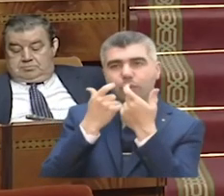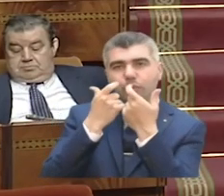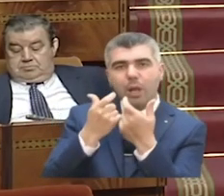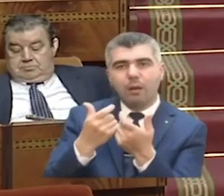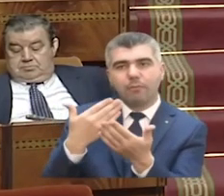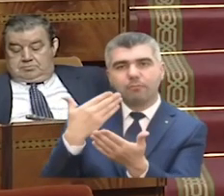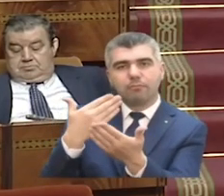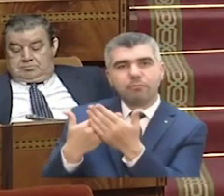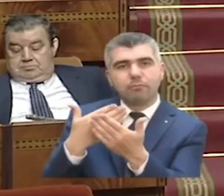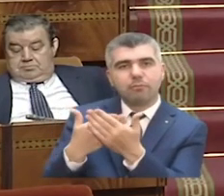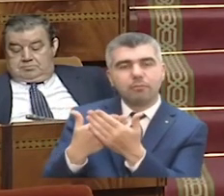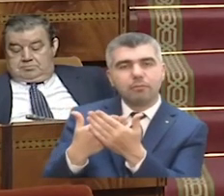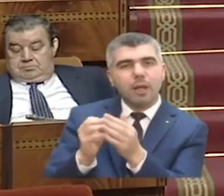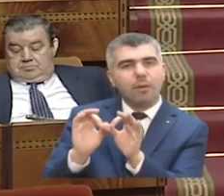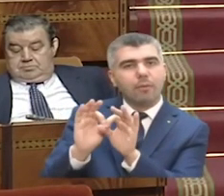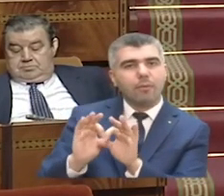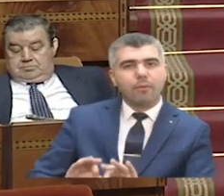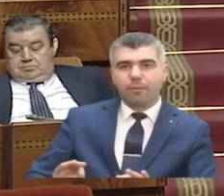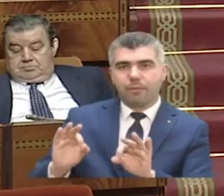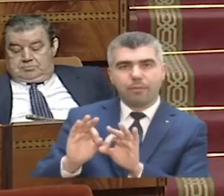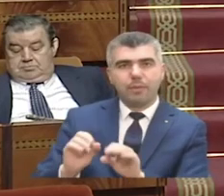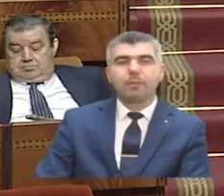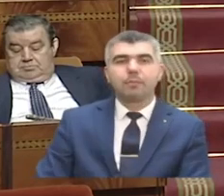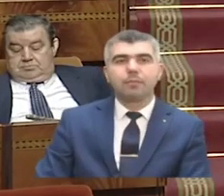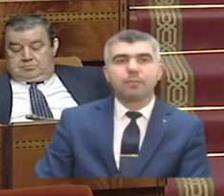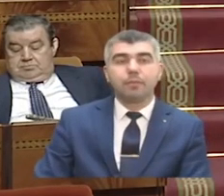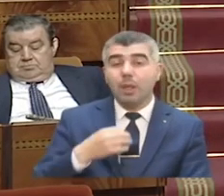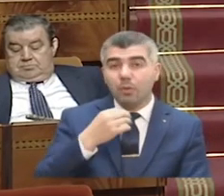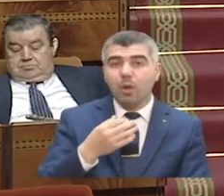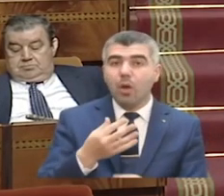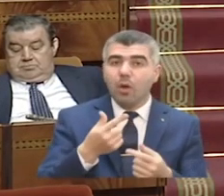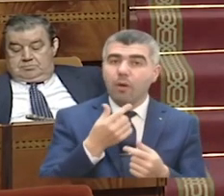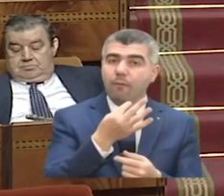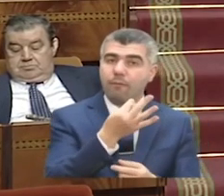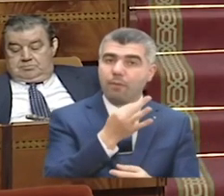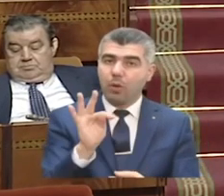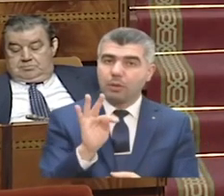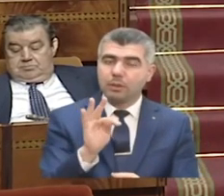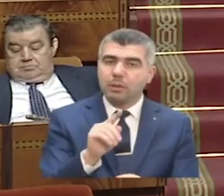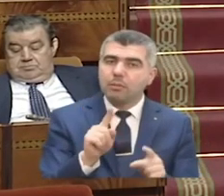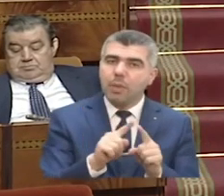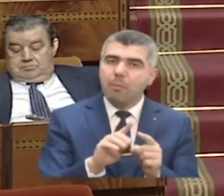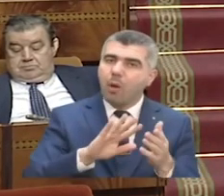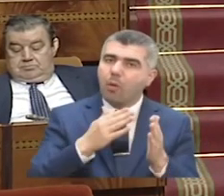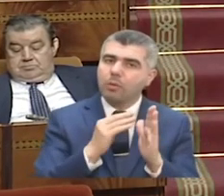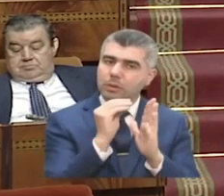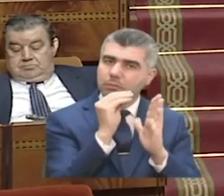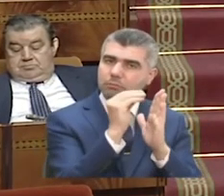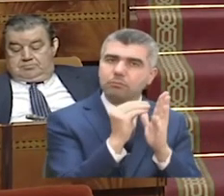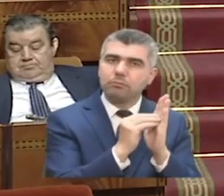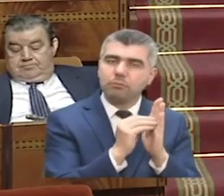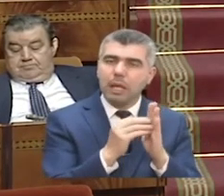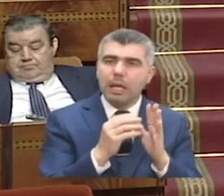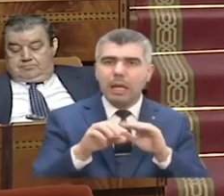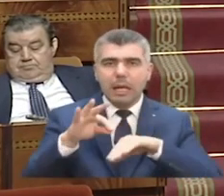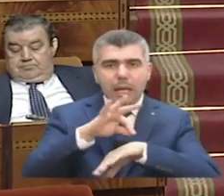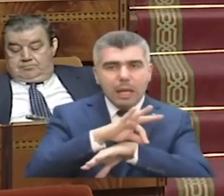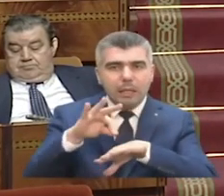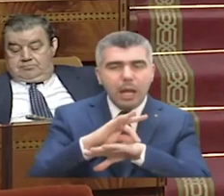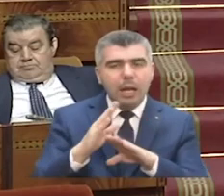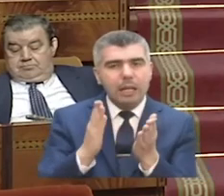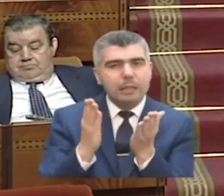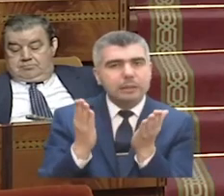يعني لا انا المسهوفي على ارض الواقع والحال ان الفرنسيه هي المهيمنه في الاداره والاقتصاد والاعلام والتعليم